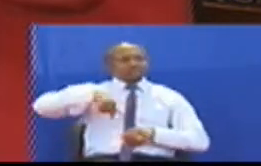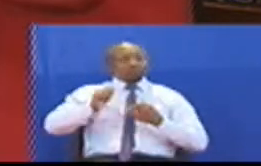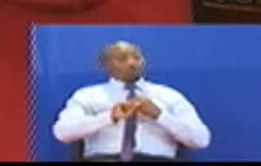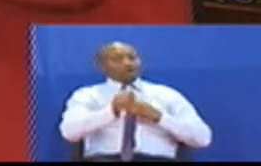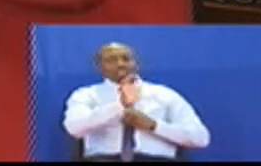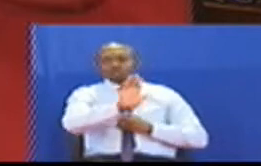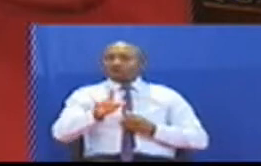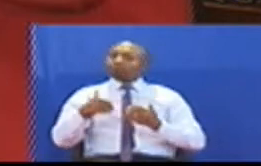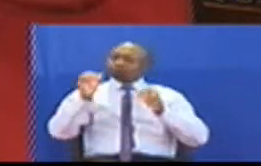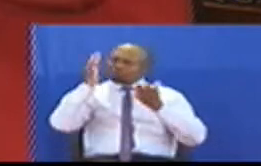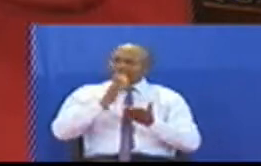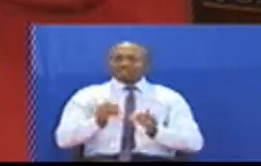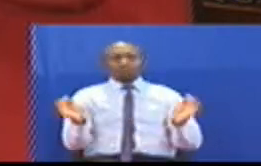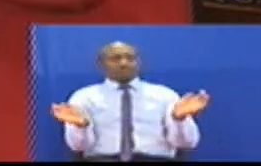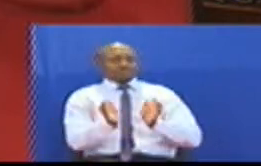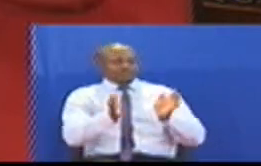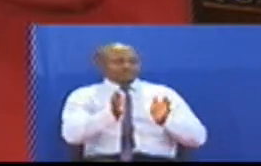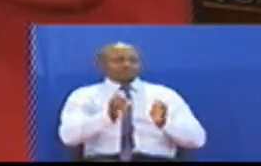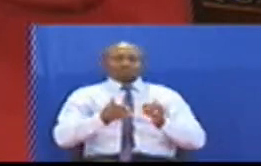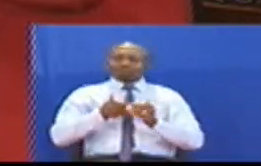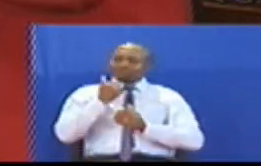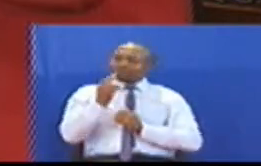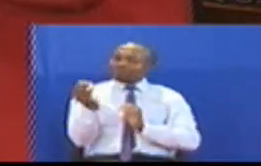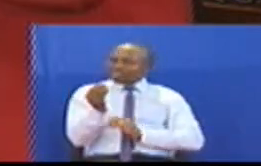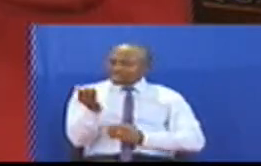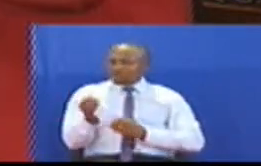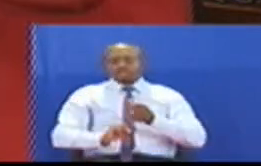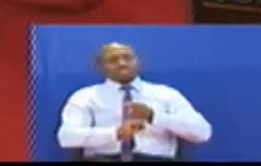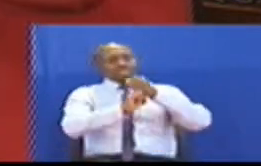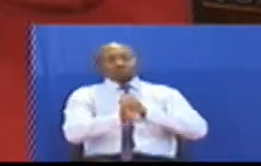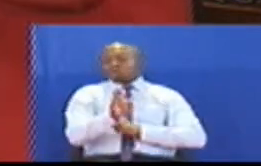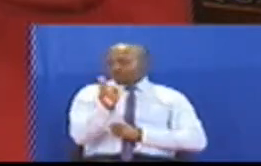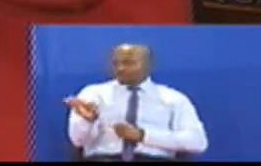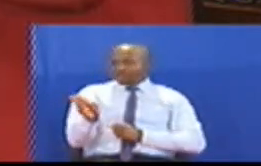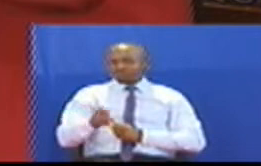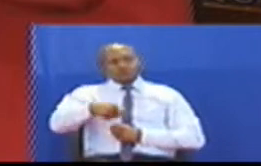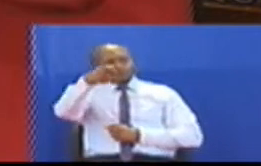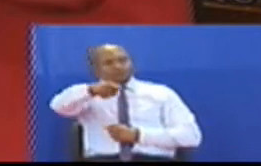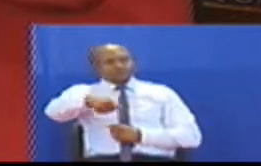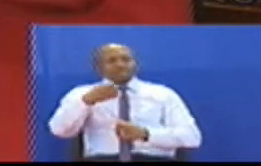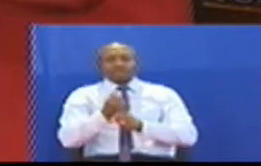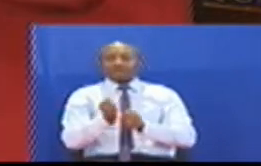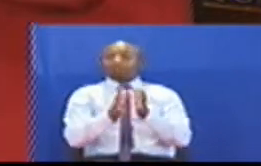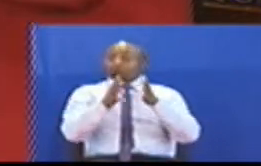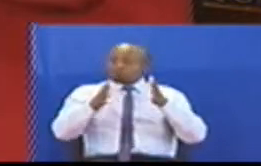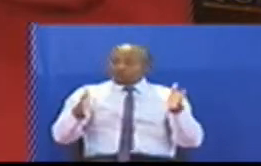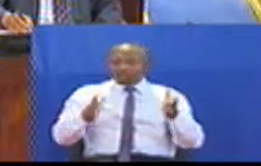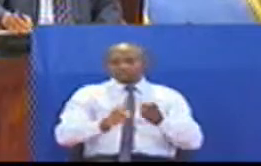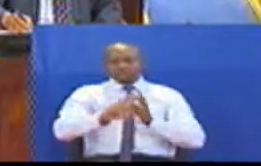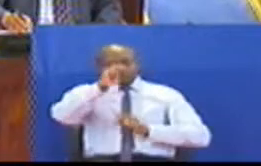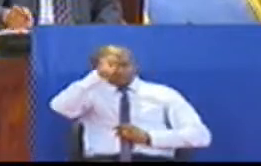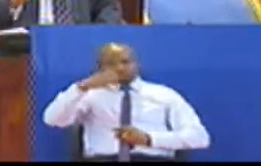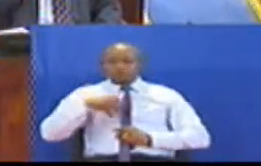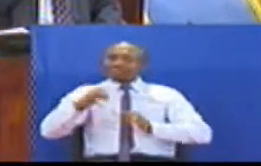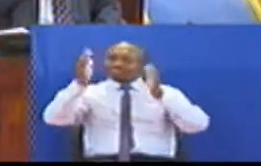haki ya kuwatetea. Baada ya kusema hayo machache, Mheshimiwa Spika, naunga mkono hoja. Nikupongeze sana kwa kazi kubwa, nimpongeze Mheshimiwa Waziri Mkuu kwa